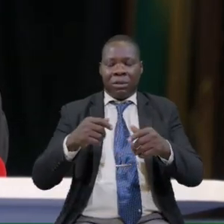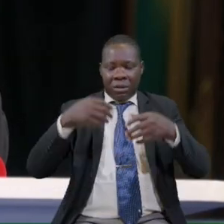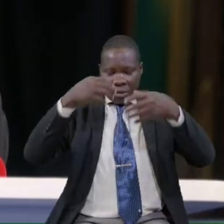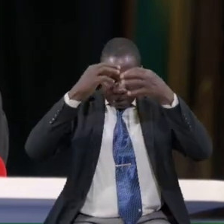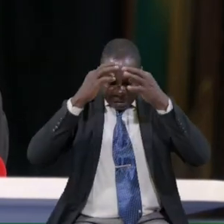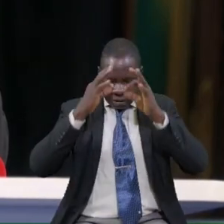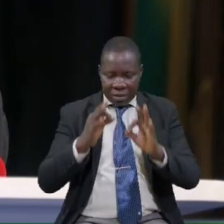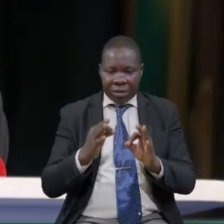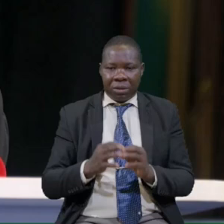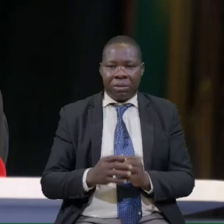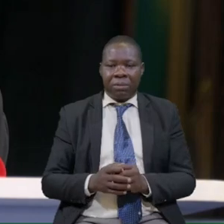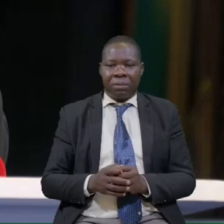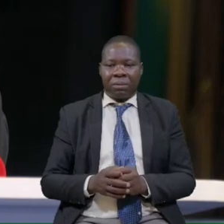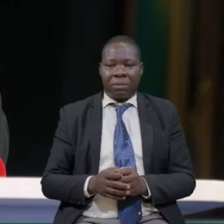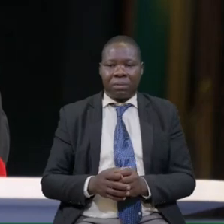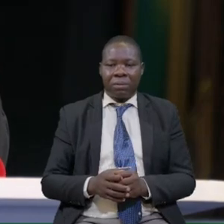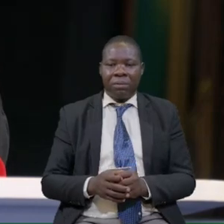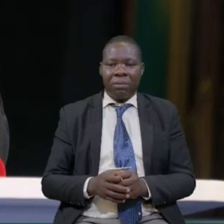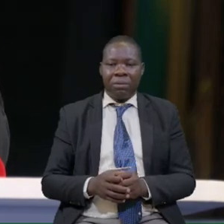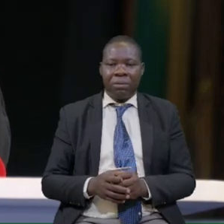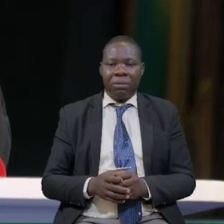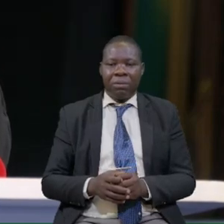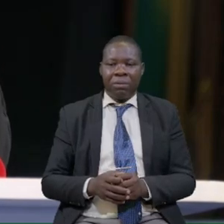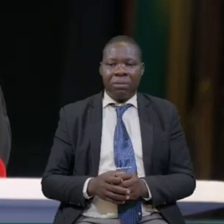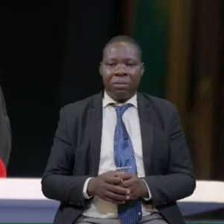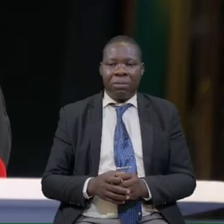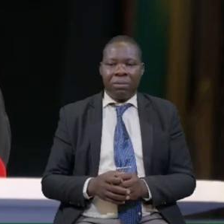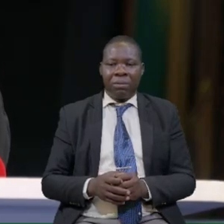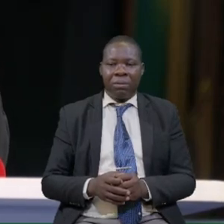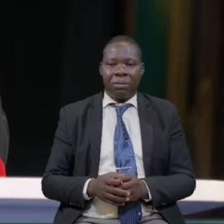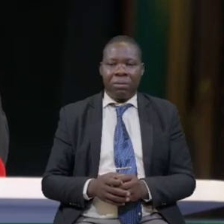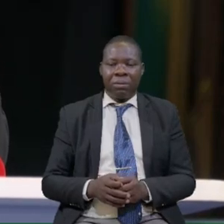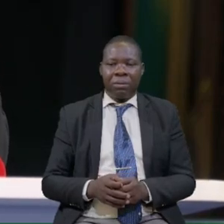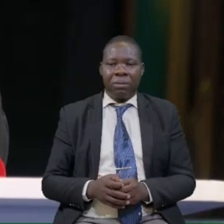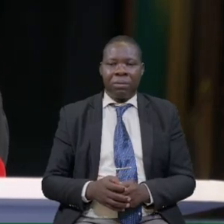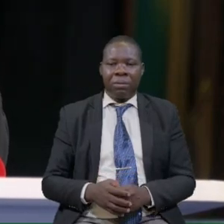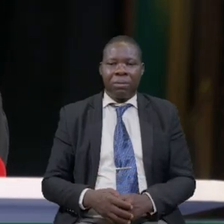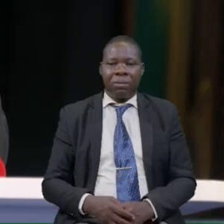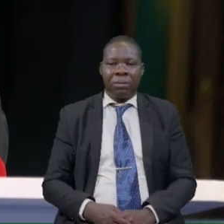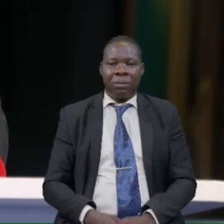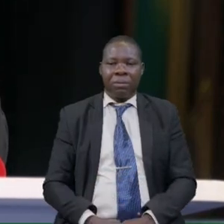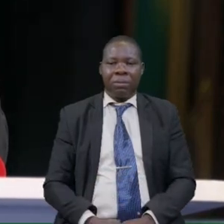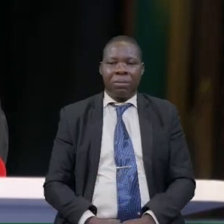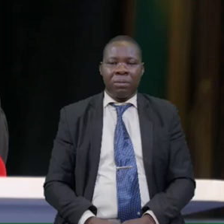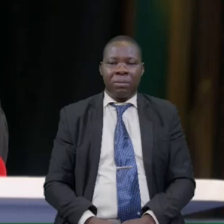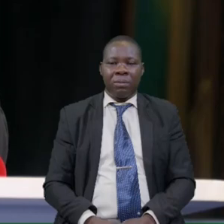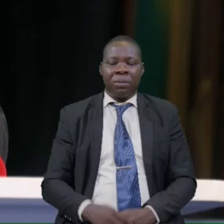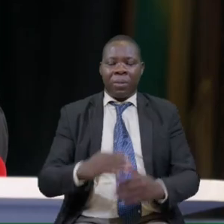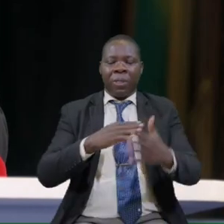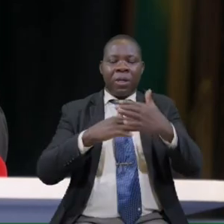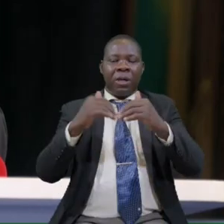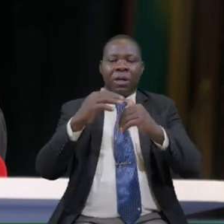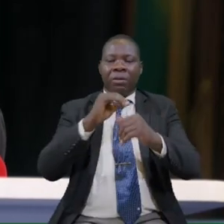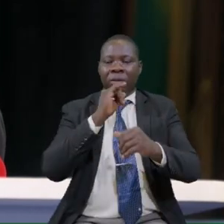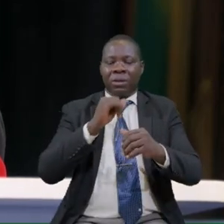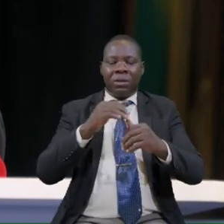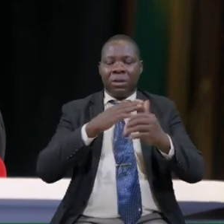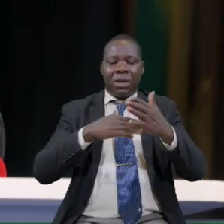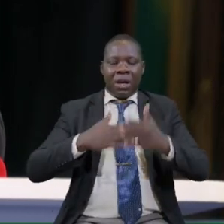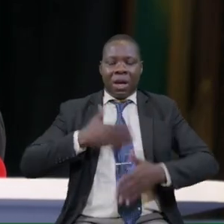Vous avez pris une grande et bonne décision. Le ciel en est